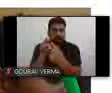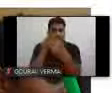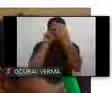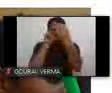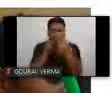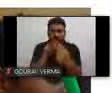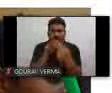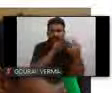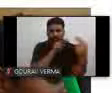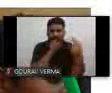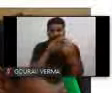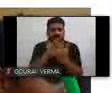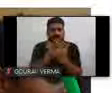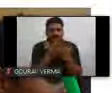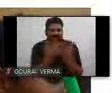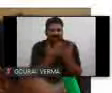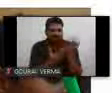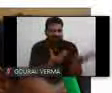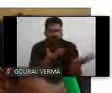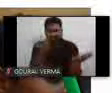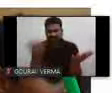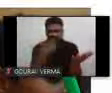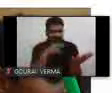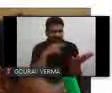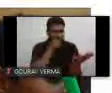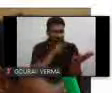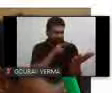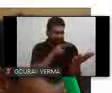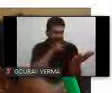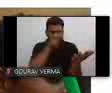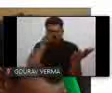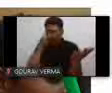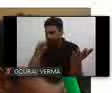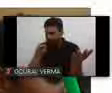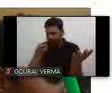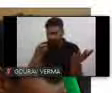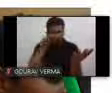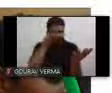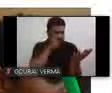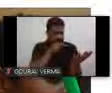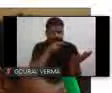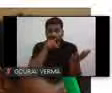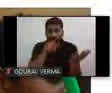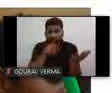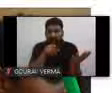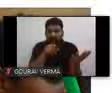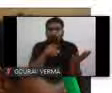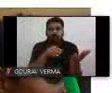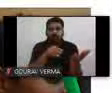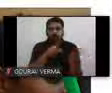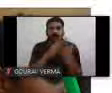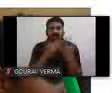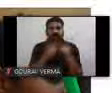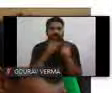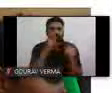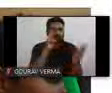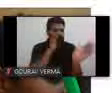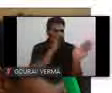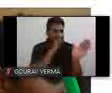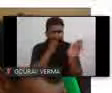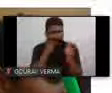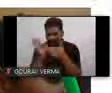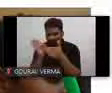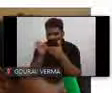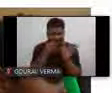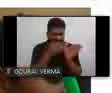से दूसरे चीज, एक सामान से दूसरे सामान तक देखने के लिए उसका गेज शिफ्ट होता है, दैट इज